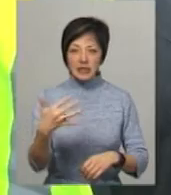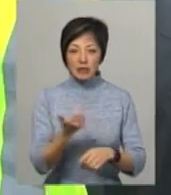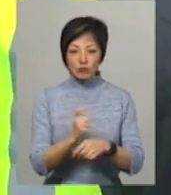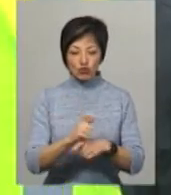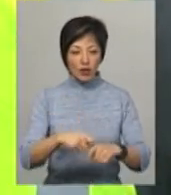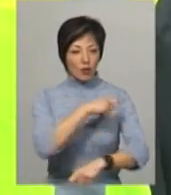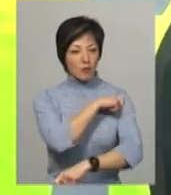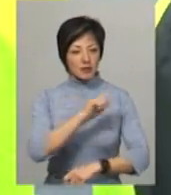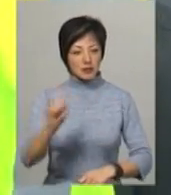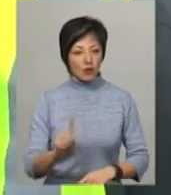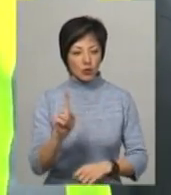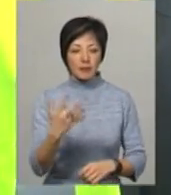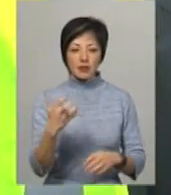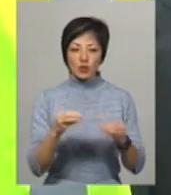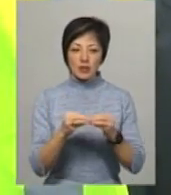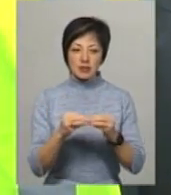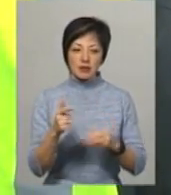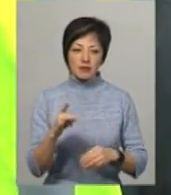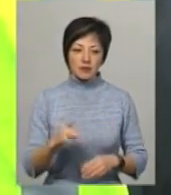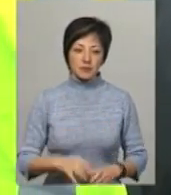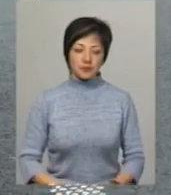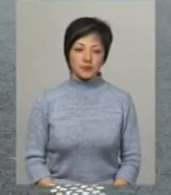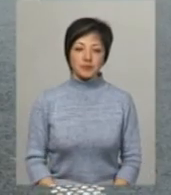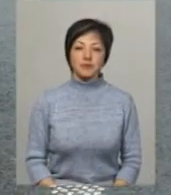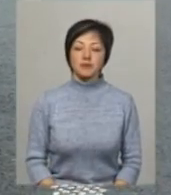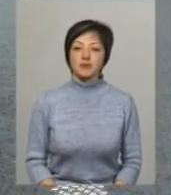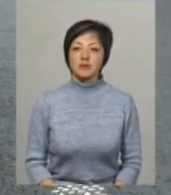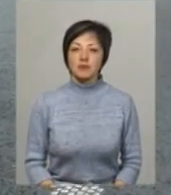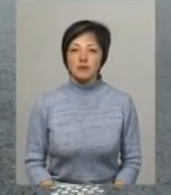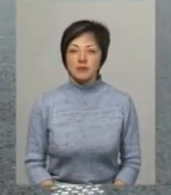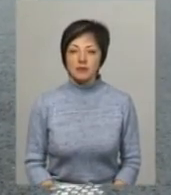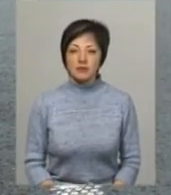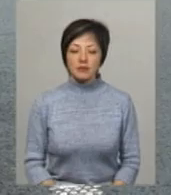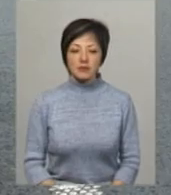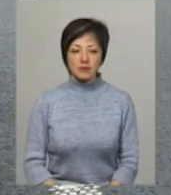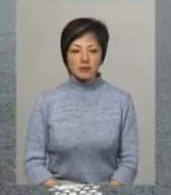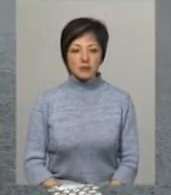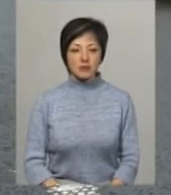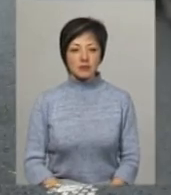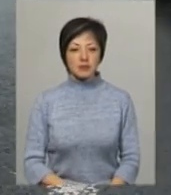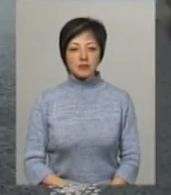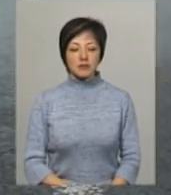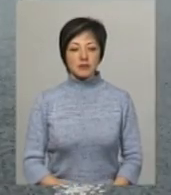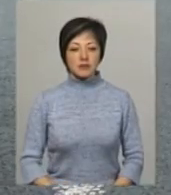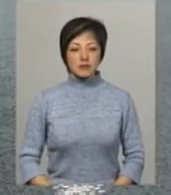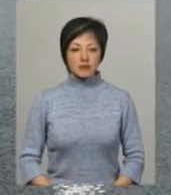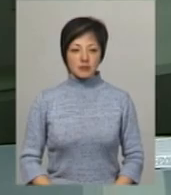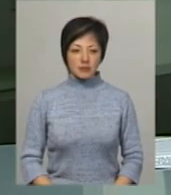більше км за годину – 510 гривень. Дарина Денисенко, Тетяна Ворожцова, Іван Мовчан. Новини Поділля Центр.